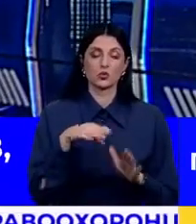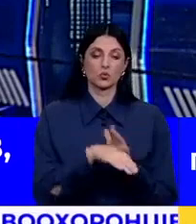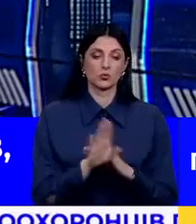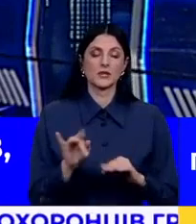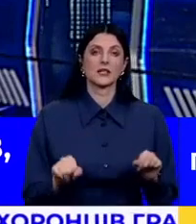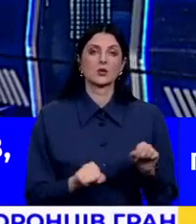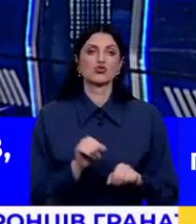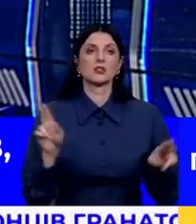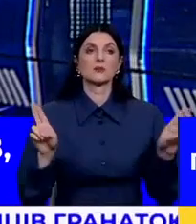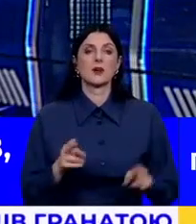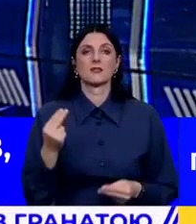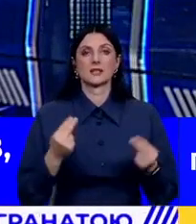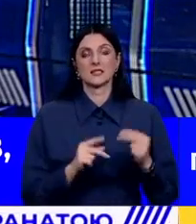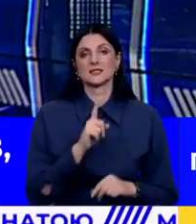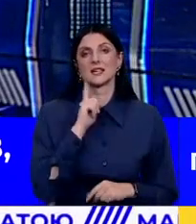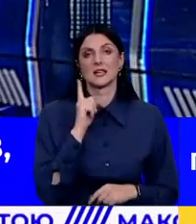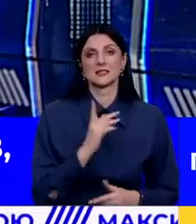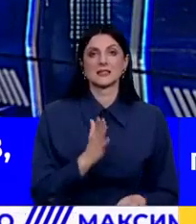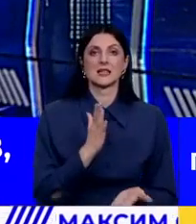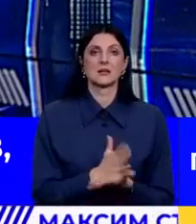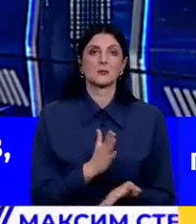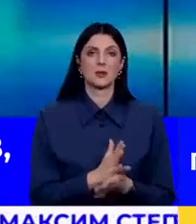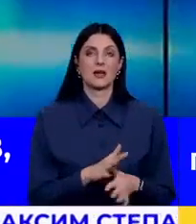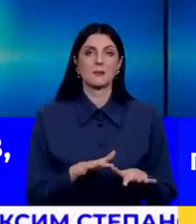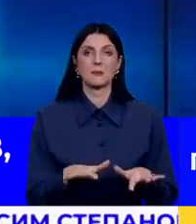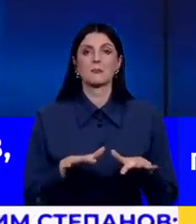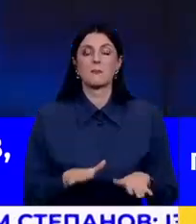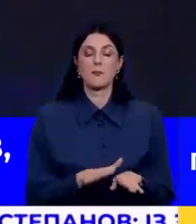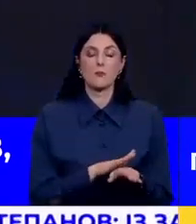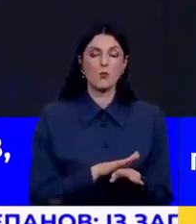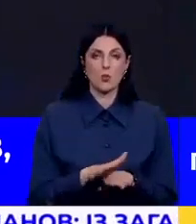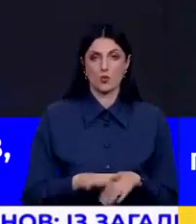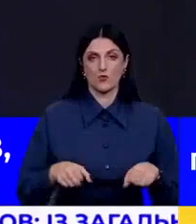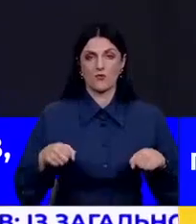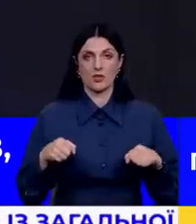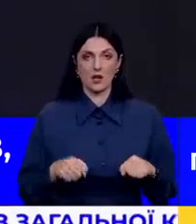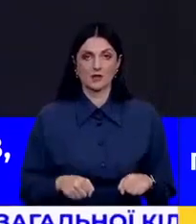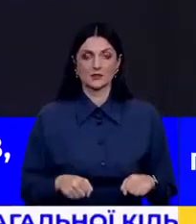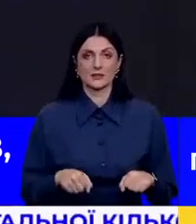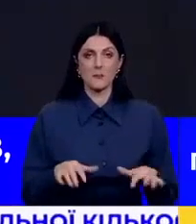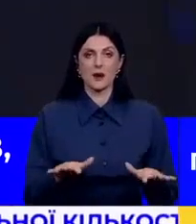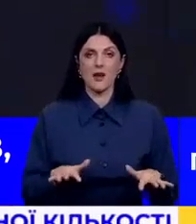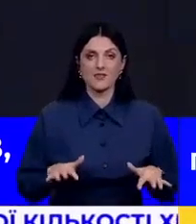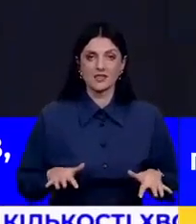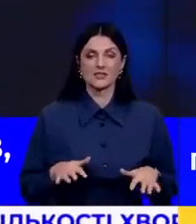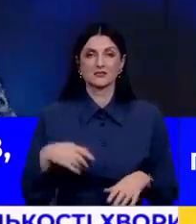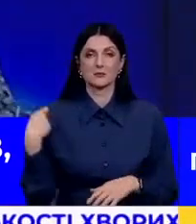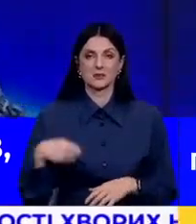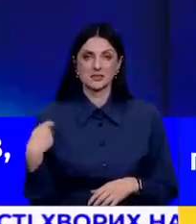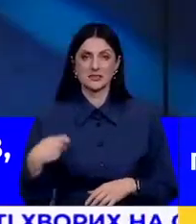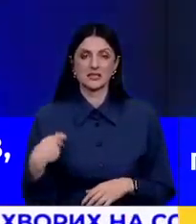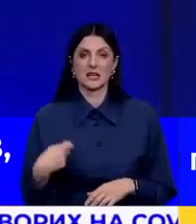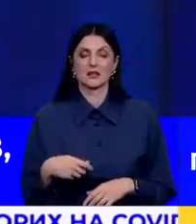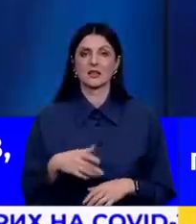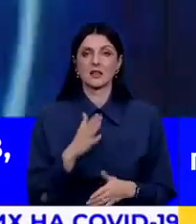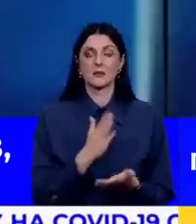игры. Зеленский, имея полноту, полную власть, правительство, парламент, президент несет